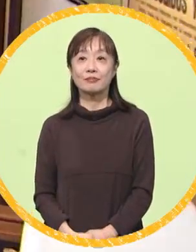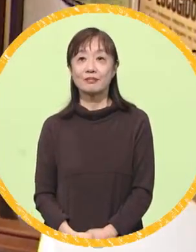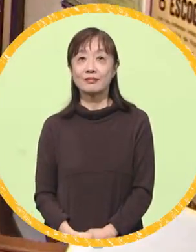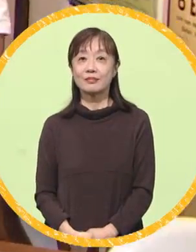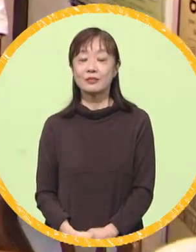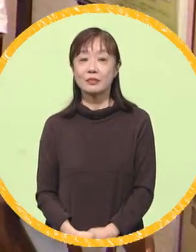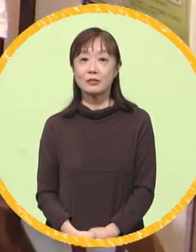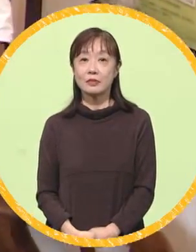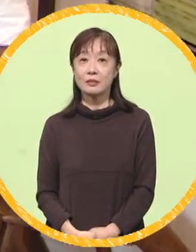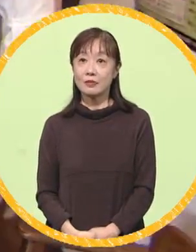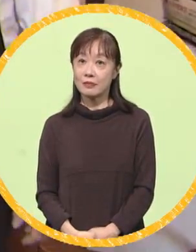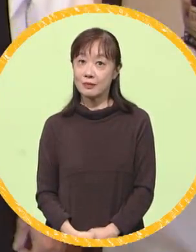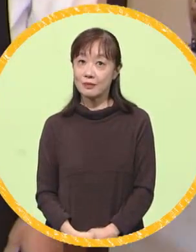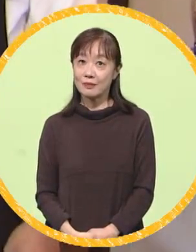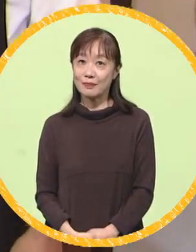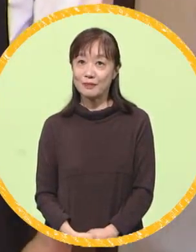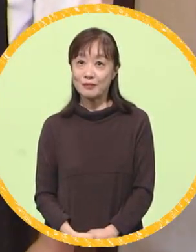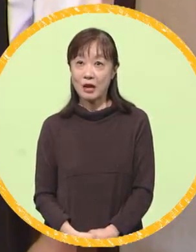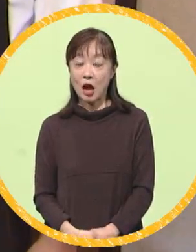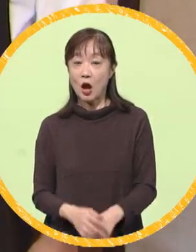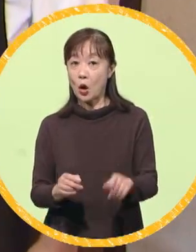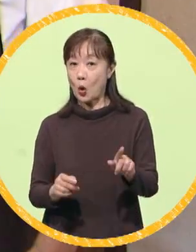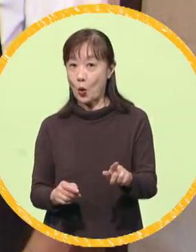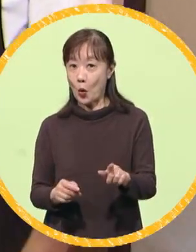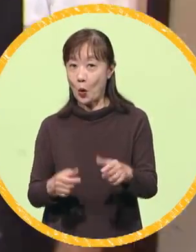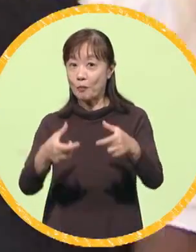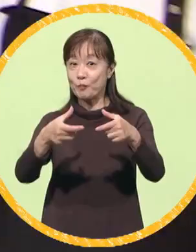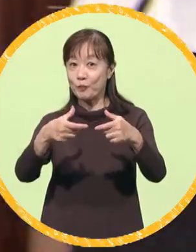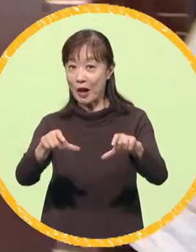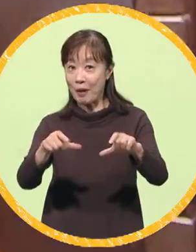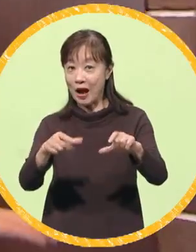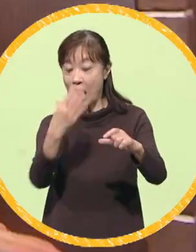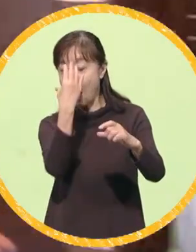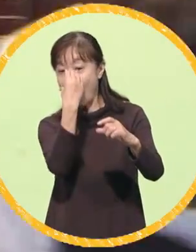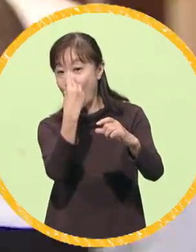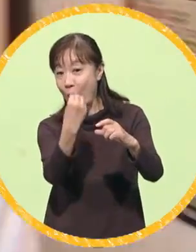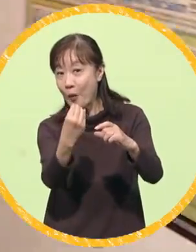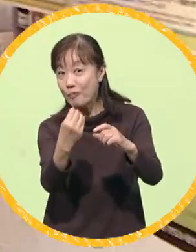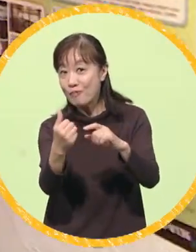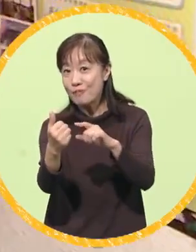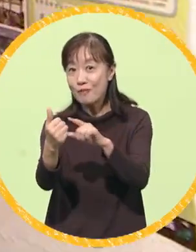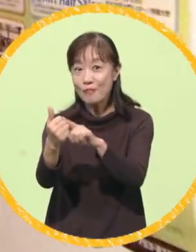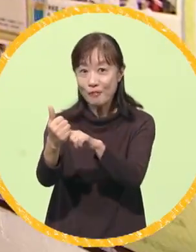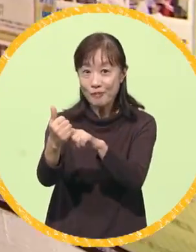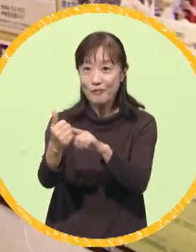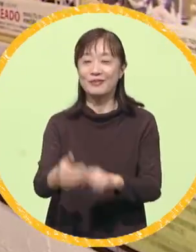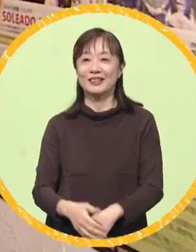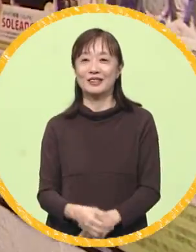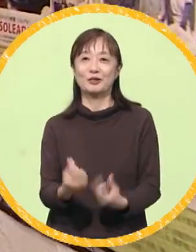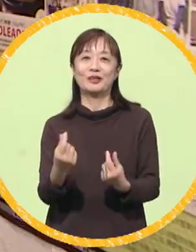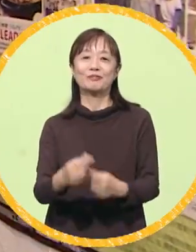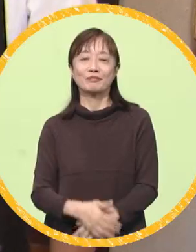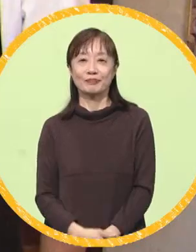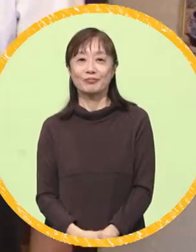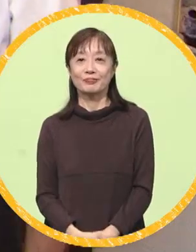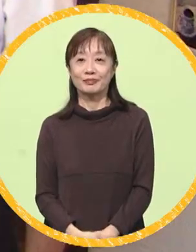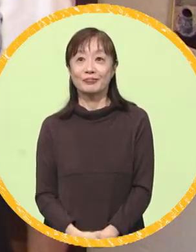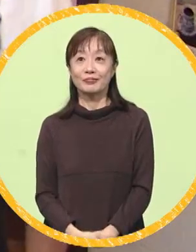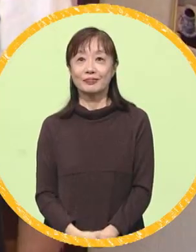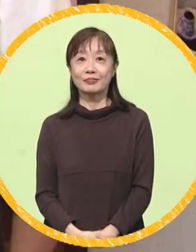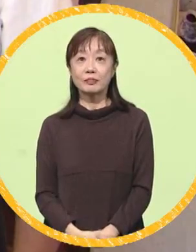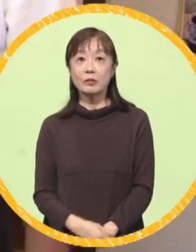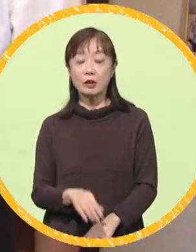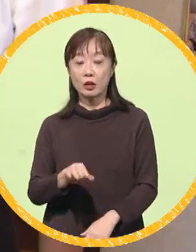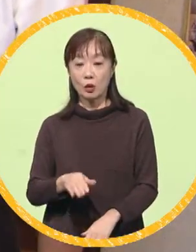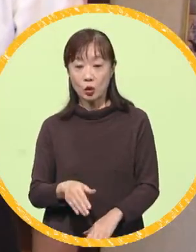あ、すいません、もしかして、はい、この卵に惚れ込んだシェフですか。 はい、そうです。 あ、こちらの